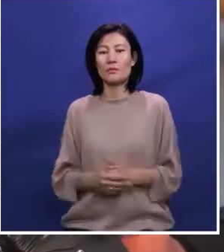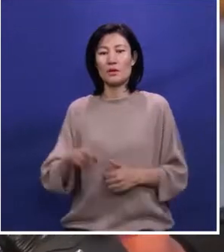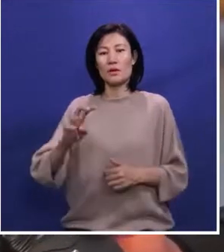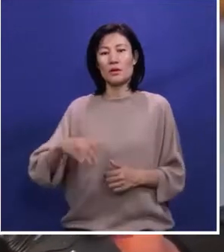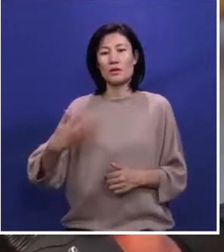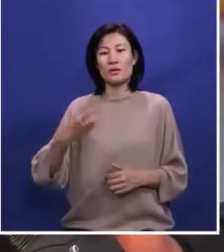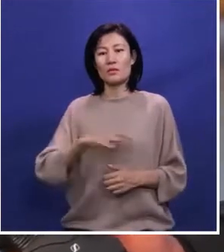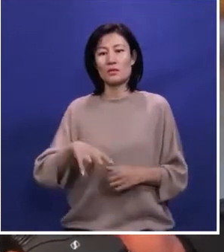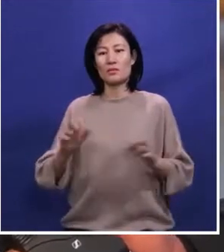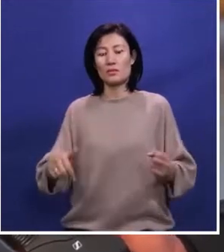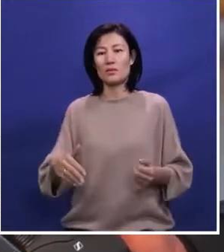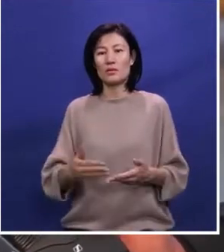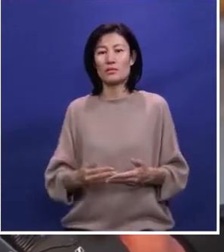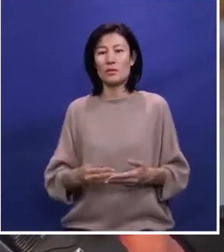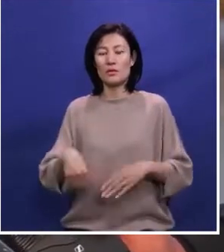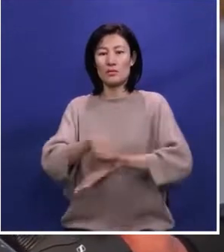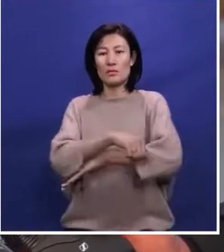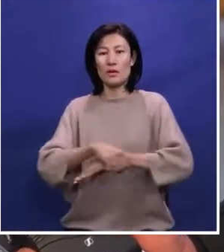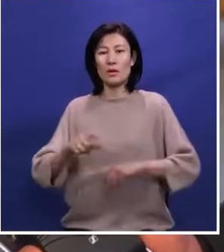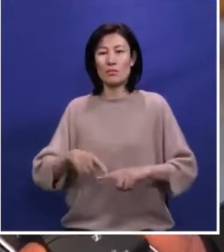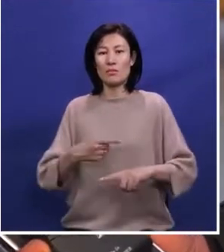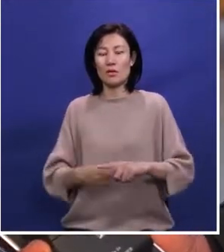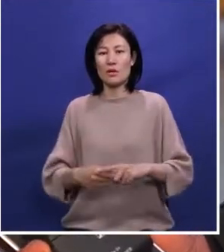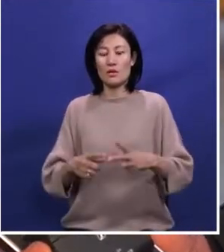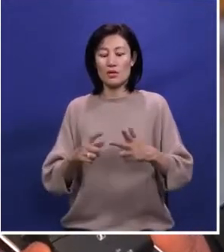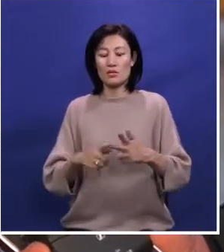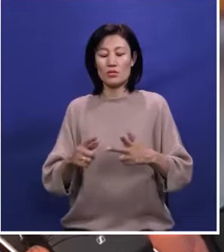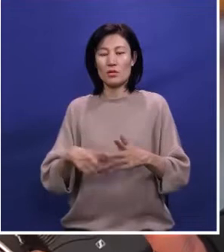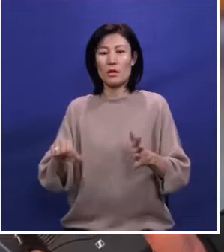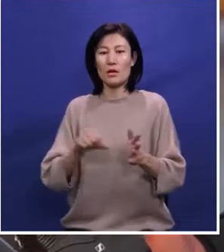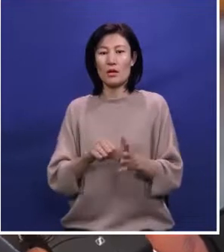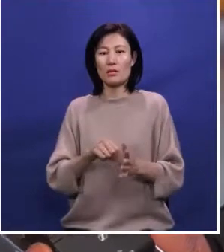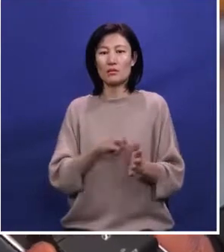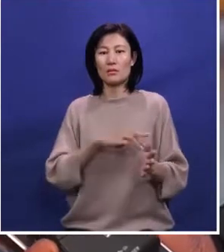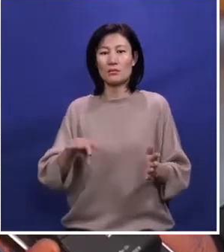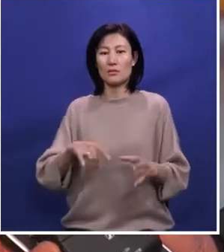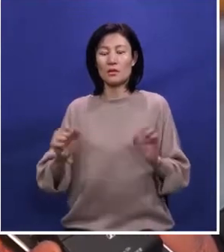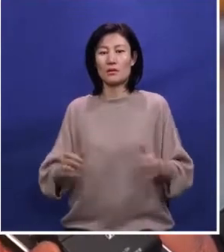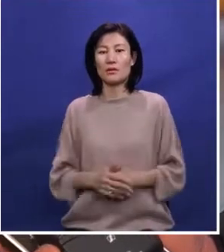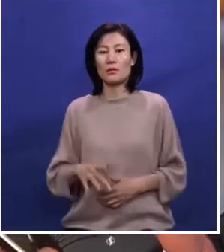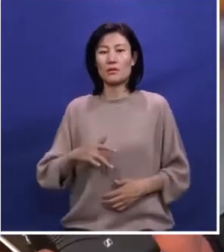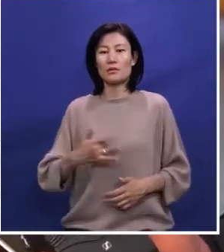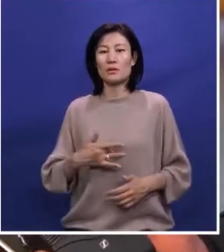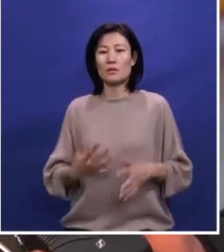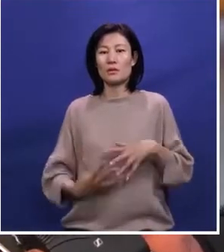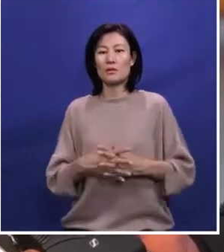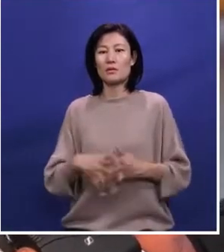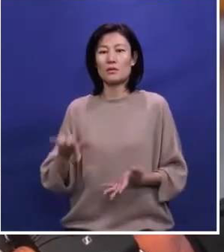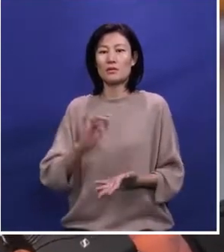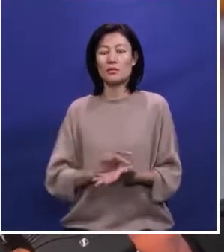250 миллион теңге жуықтаған проектіміз, ол деген 3-6 километр құрайтынына Сарағаш қаласының